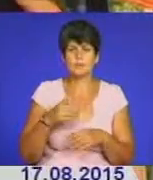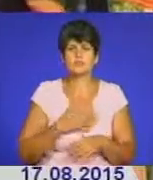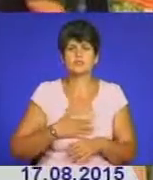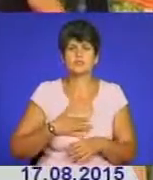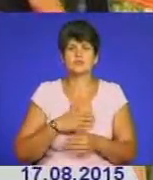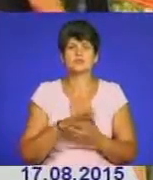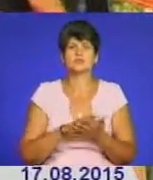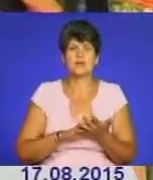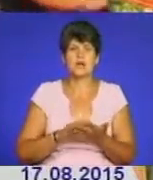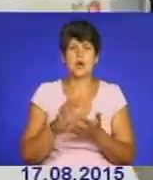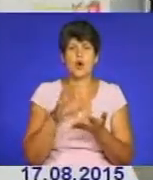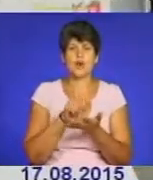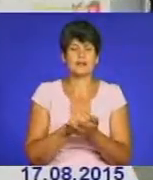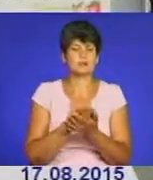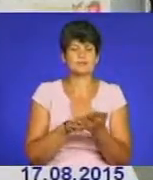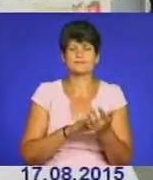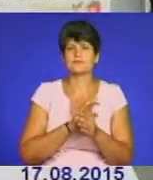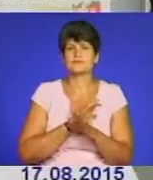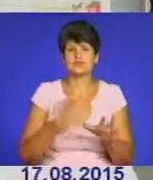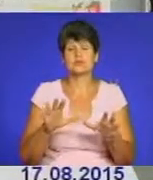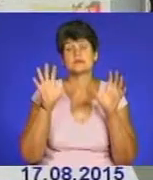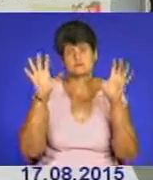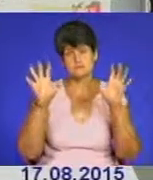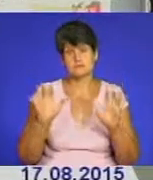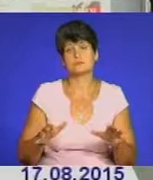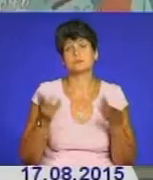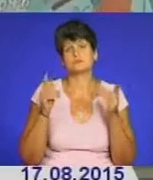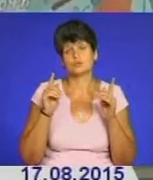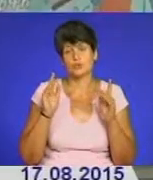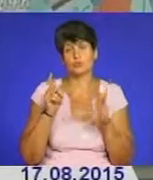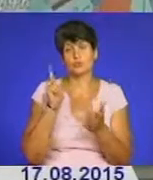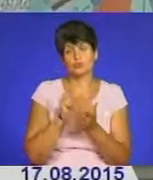далі оренду їм не продовжать. І тоді вже на законних підставах вони змушені будуть з ринку піти.